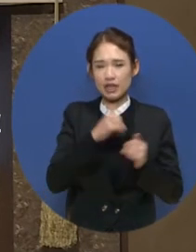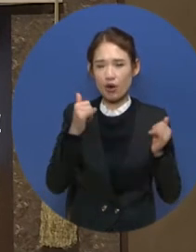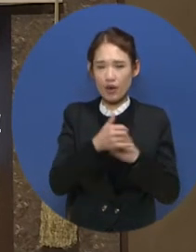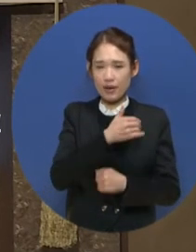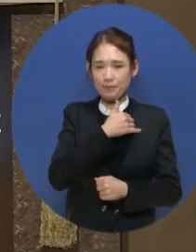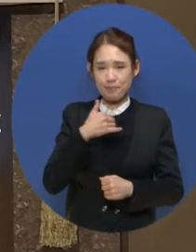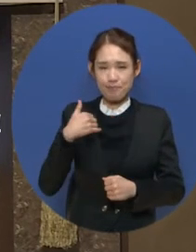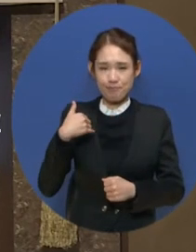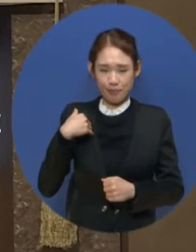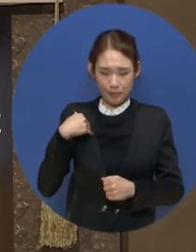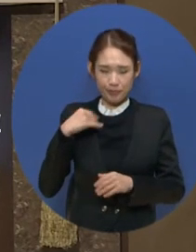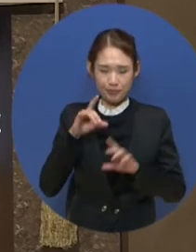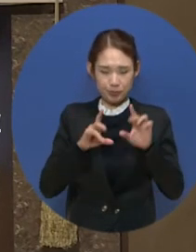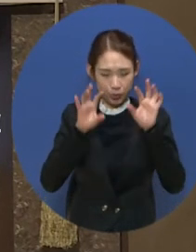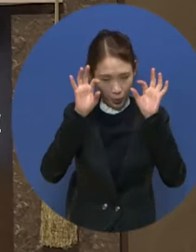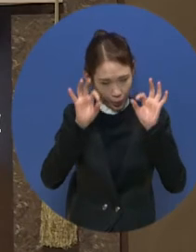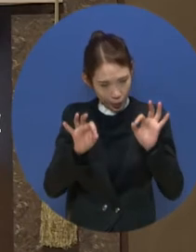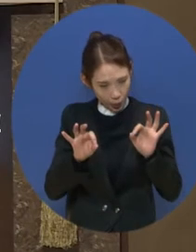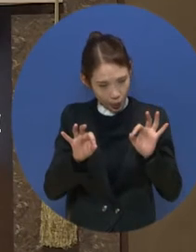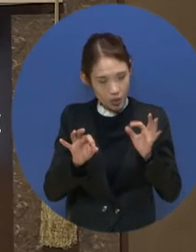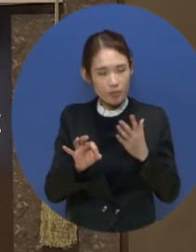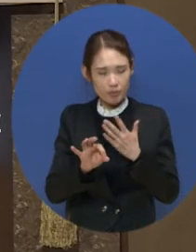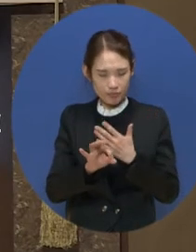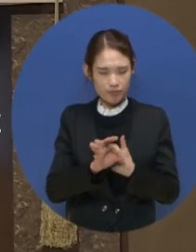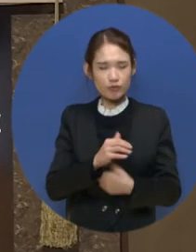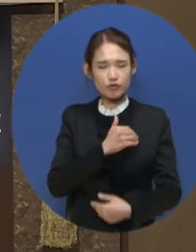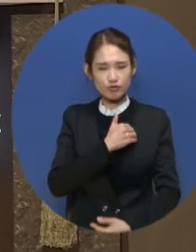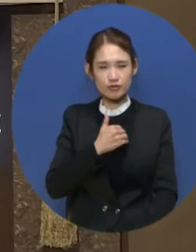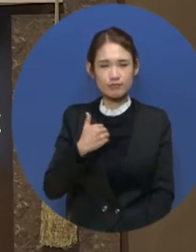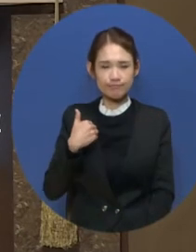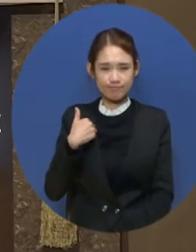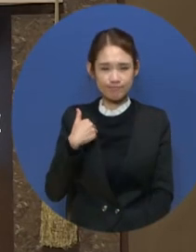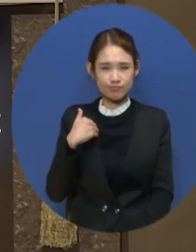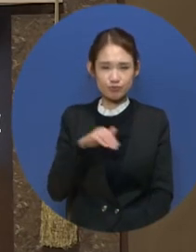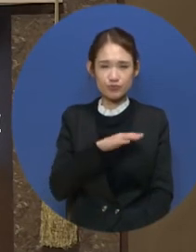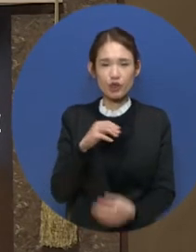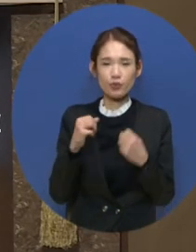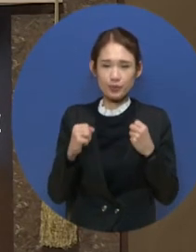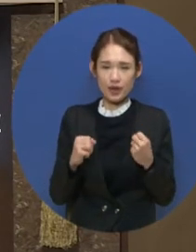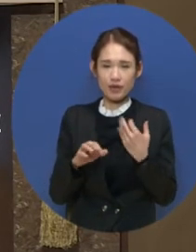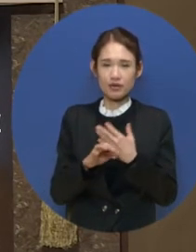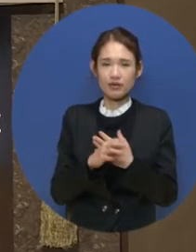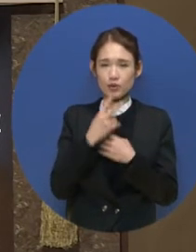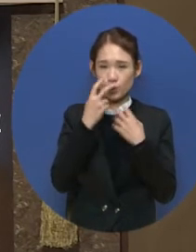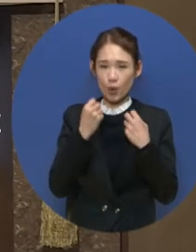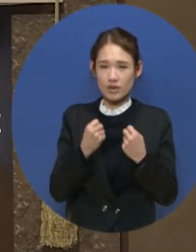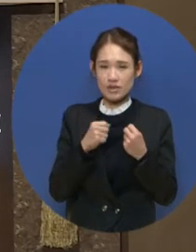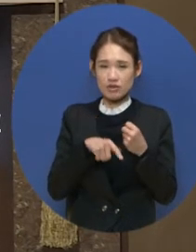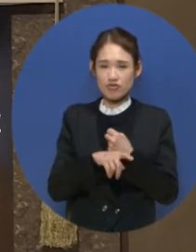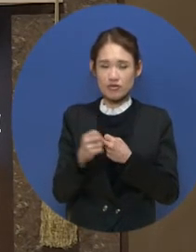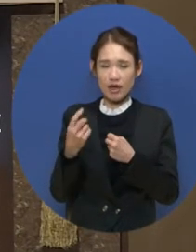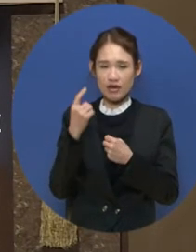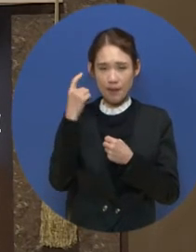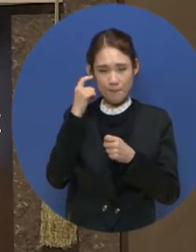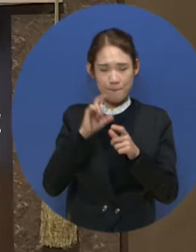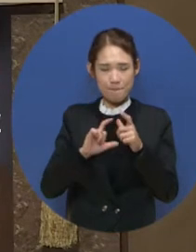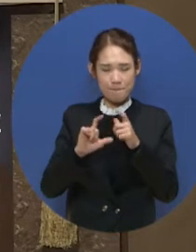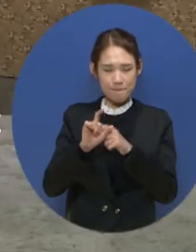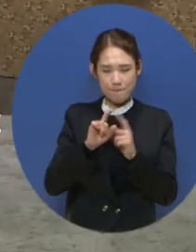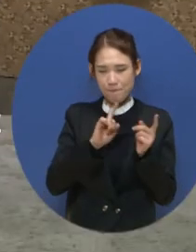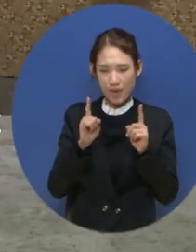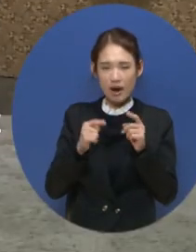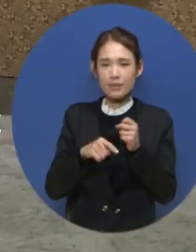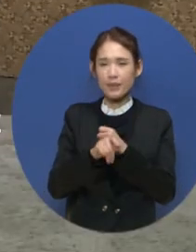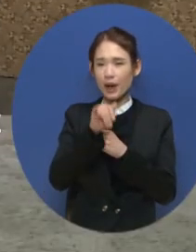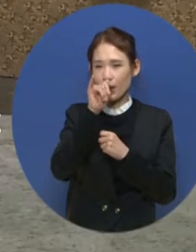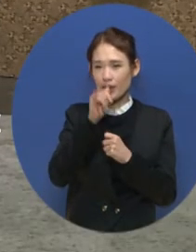굉장히 당당하게 이렇게 하시는 걸 보면 정말 저희가 있어야 되는 그런 또 존재 이유를 다시 한번 생각하게 되죠 네